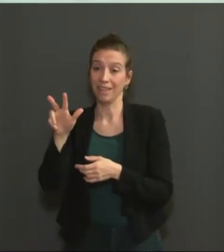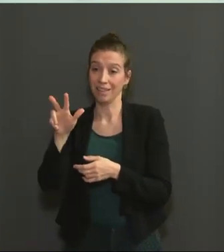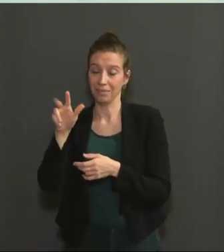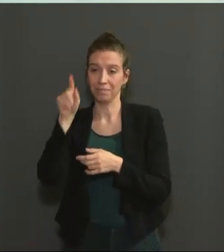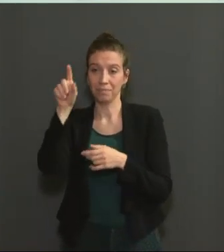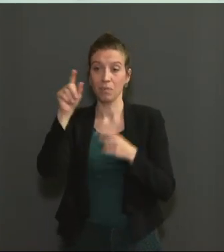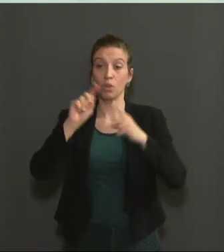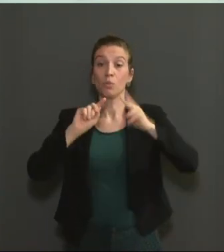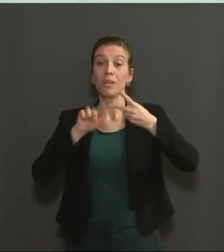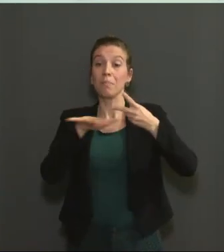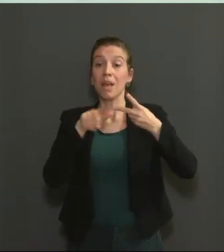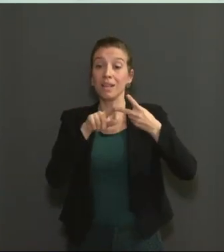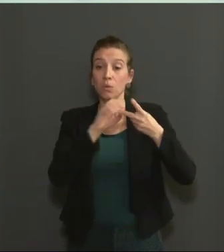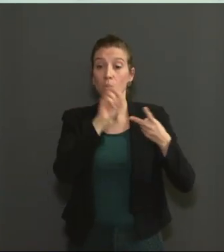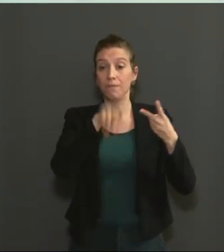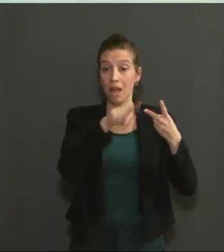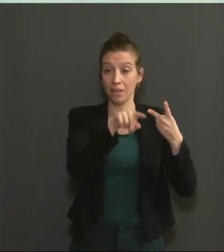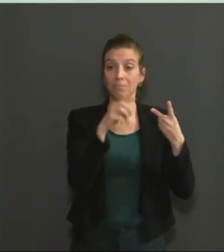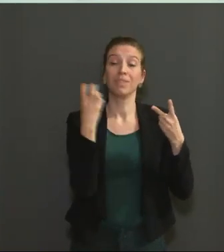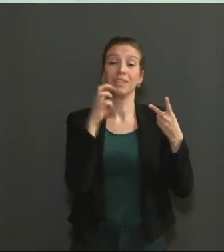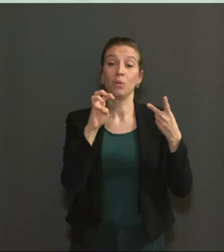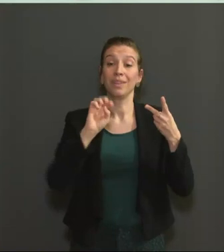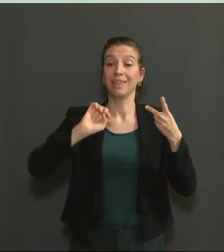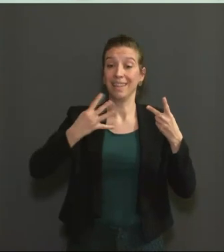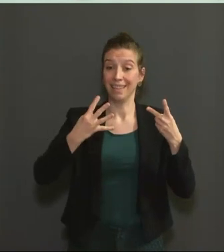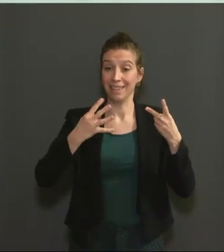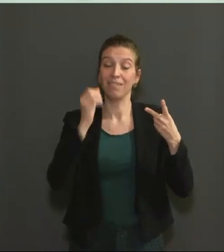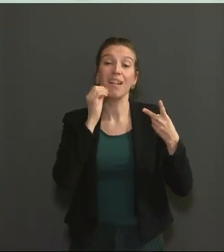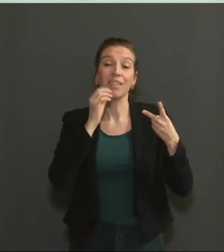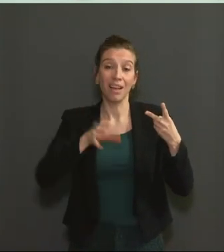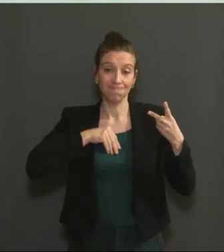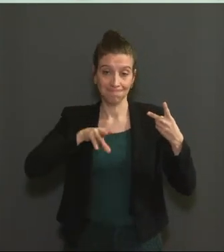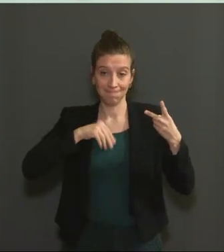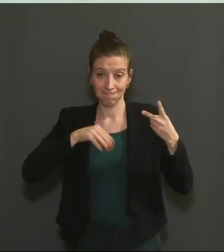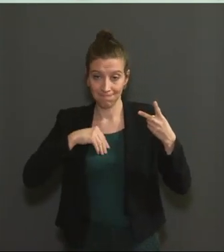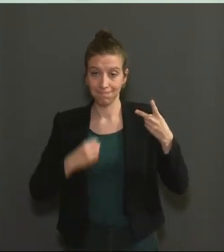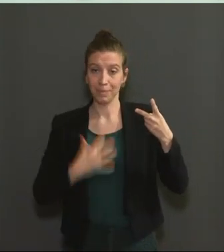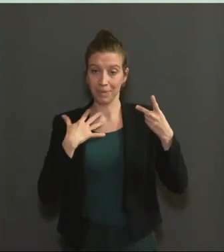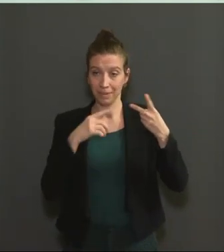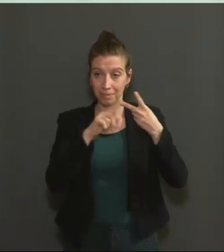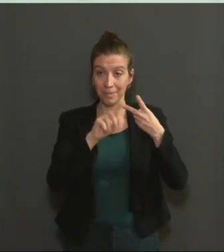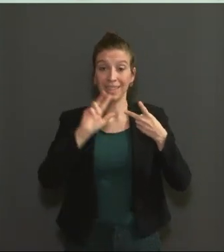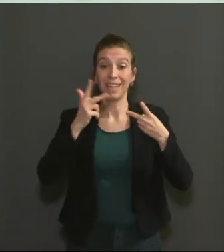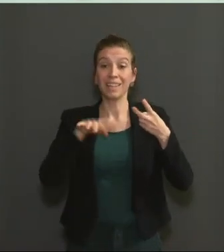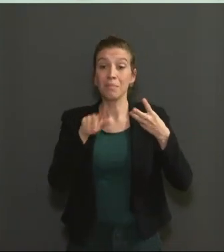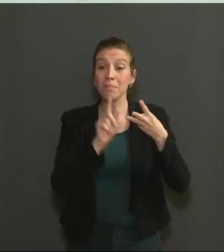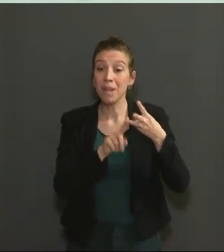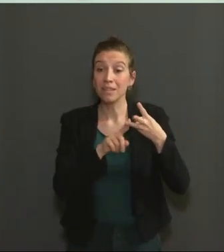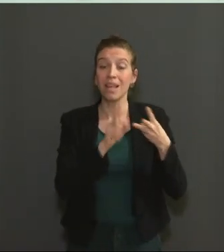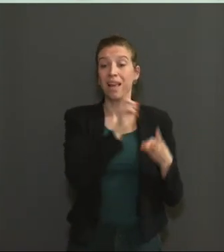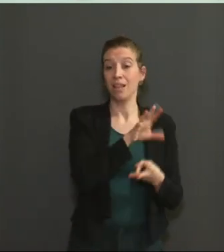oostvlaanderen met 319 nieuwe gevallen per dag en vervolgens henegauwe en